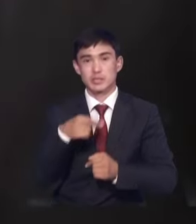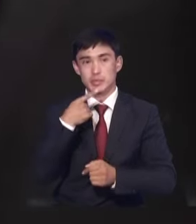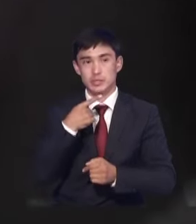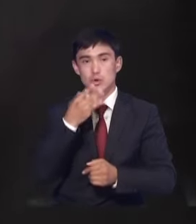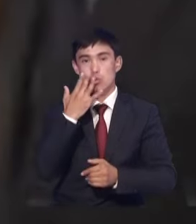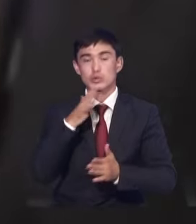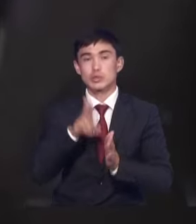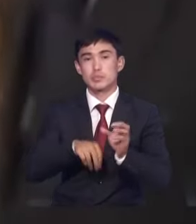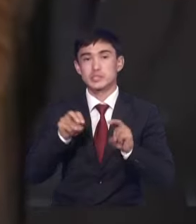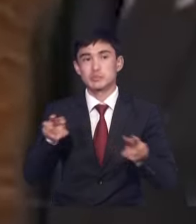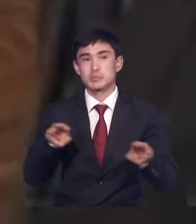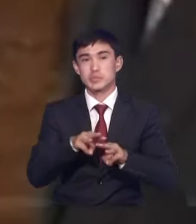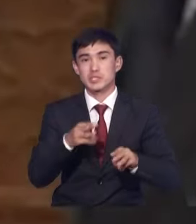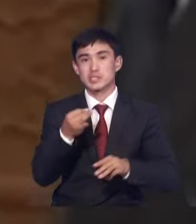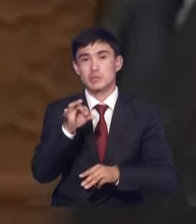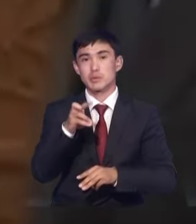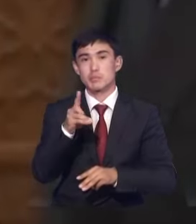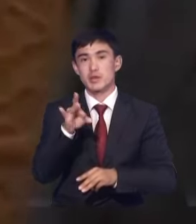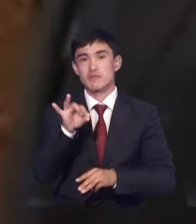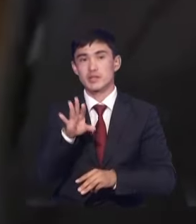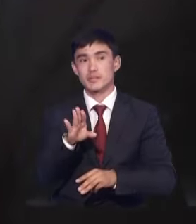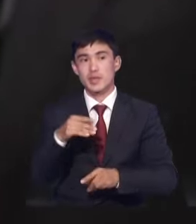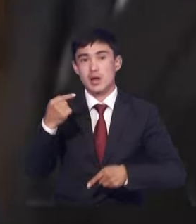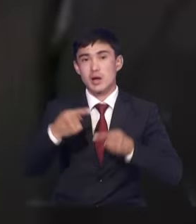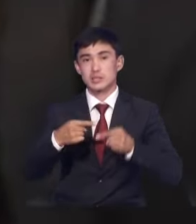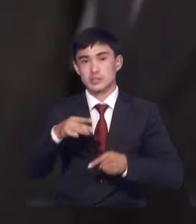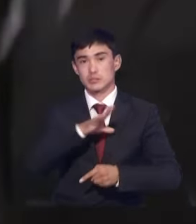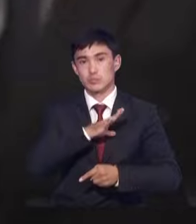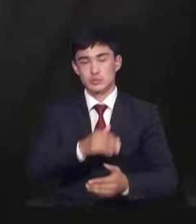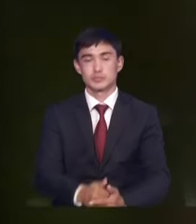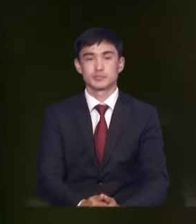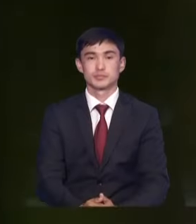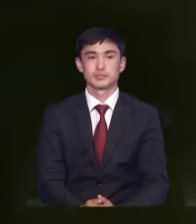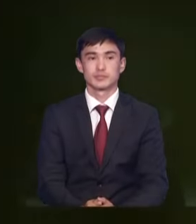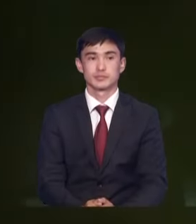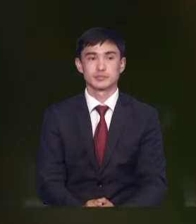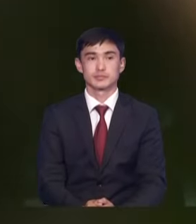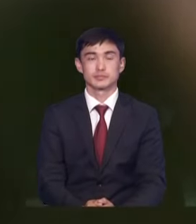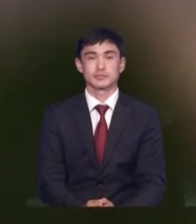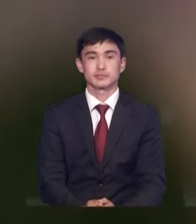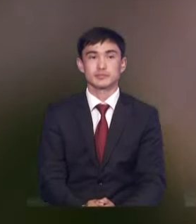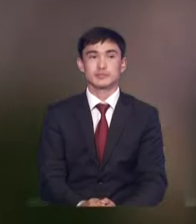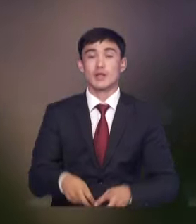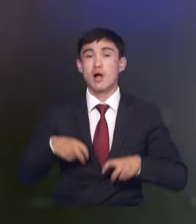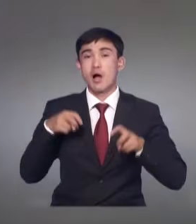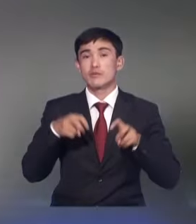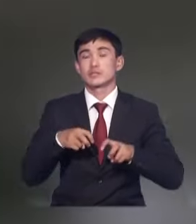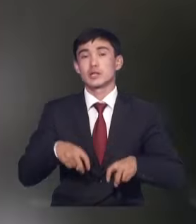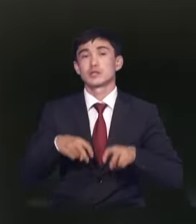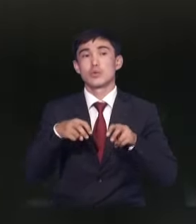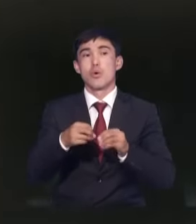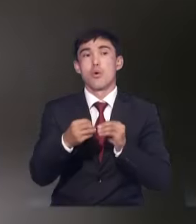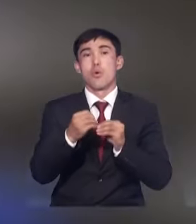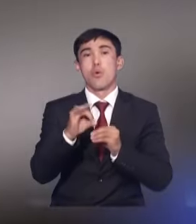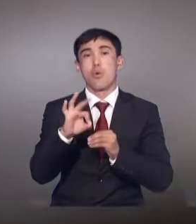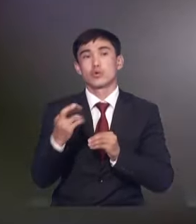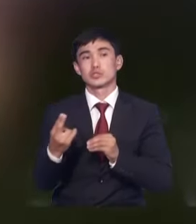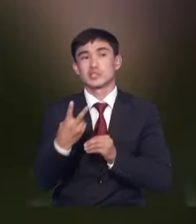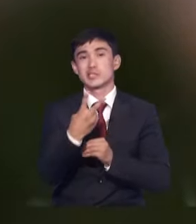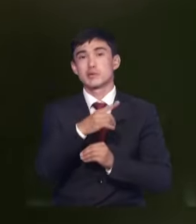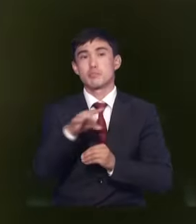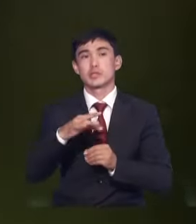Қауіпсіздік министрі Итамар Бен-Гвир де қарсылық білдірген. Австралияның оңтүстігінде Квинсленд штатына 2